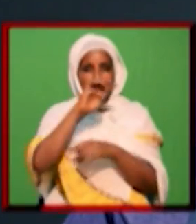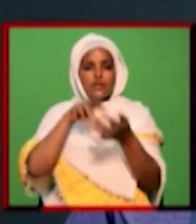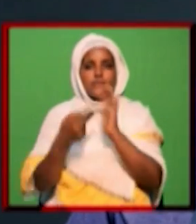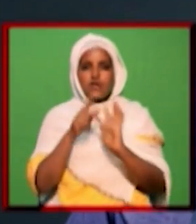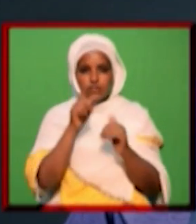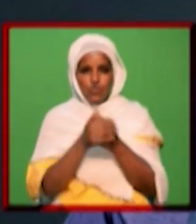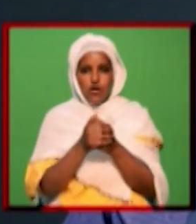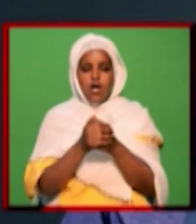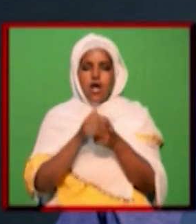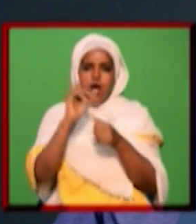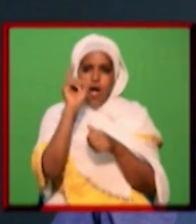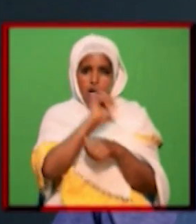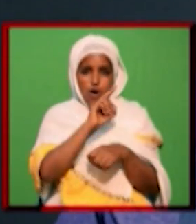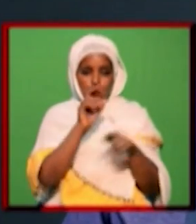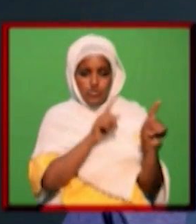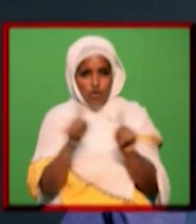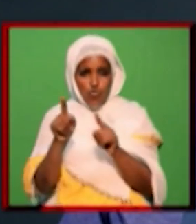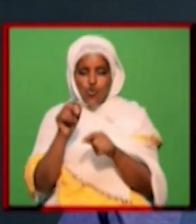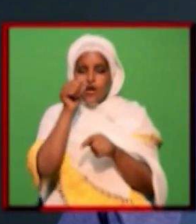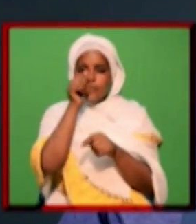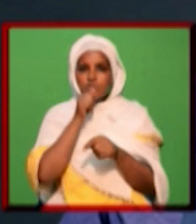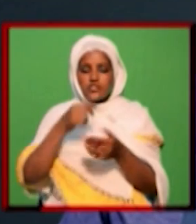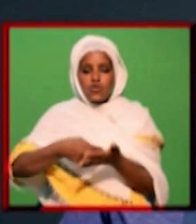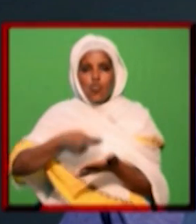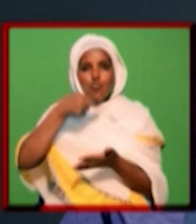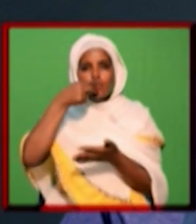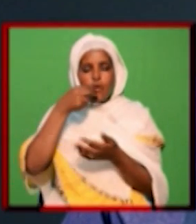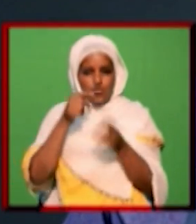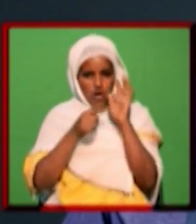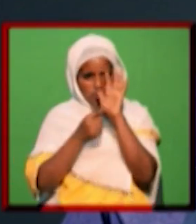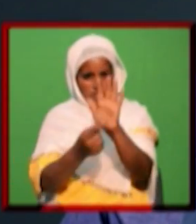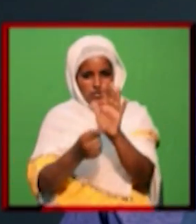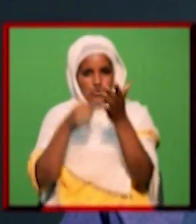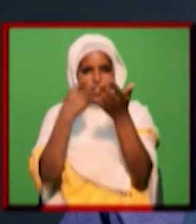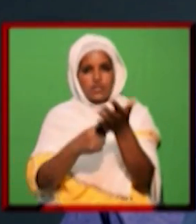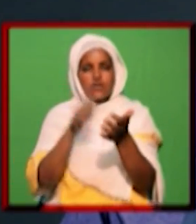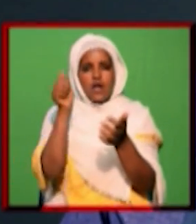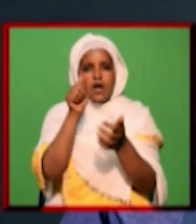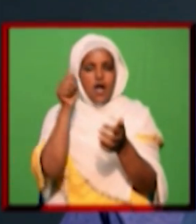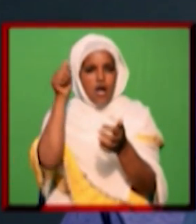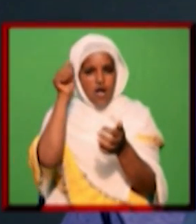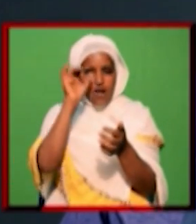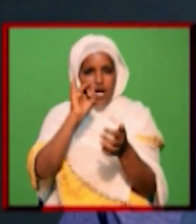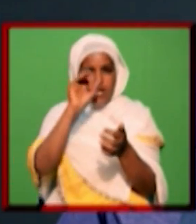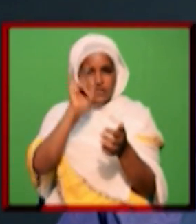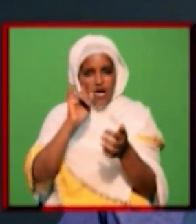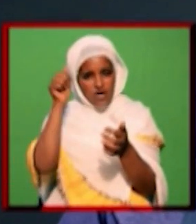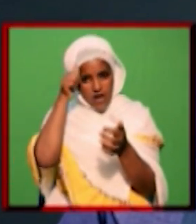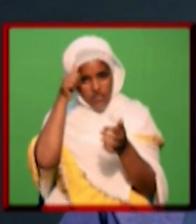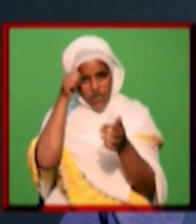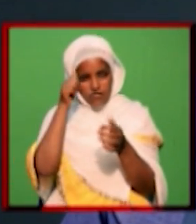كان مالتنو عموس دقمو مستير قروان عصاياتشو يا بعل عزار بوداج بعل عزار بيت